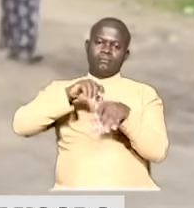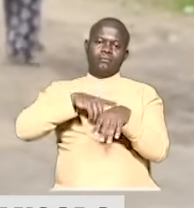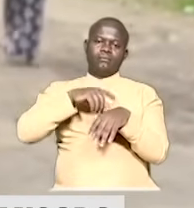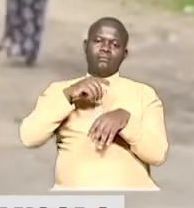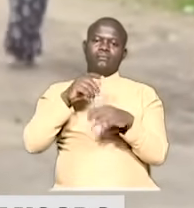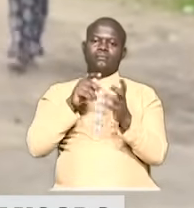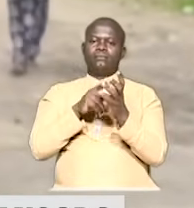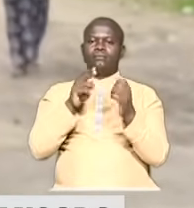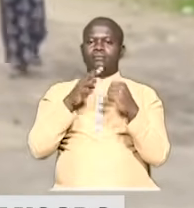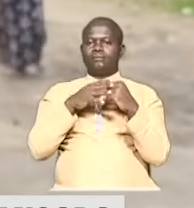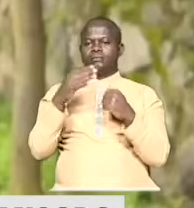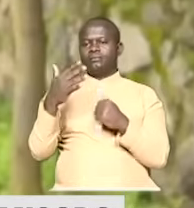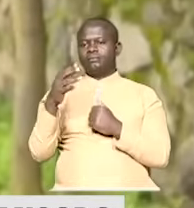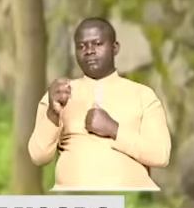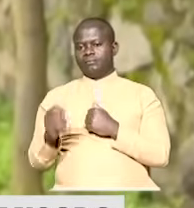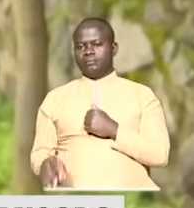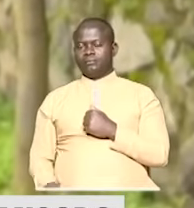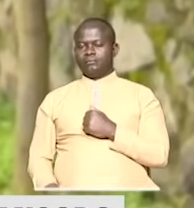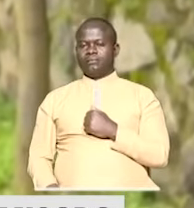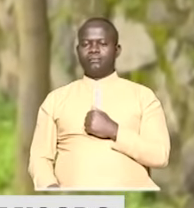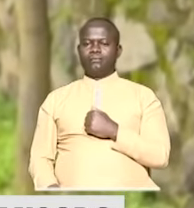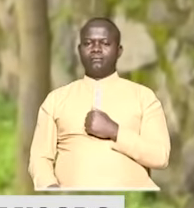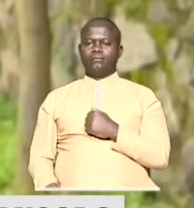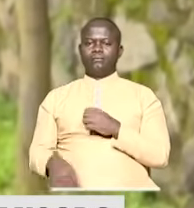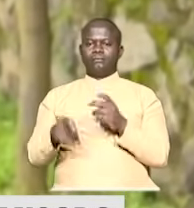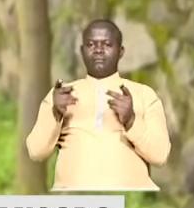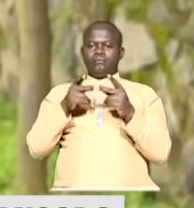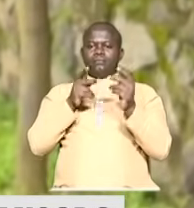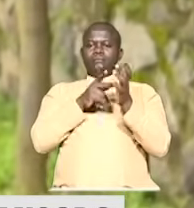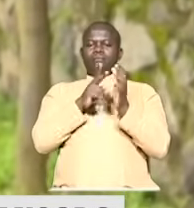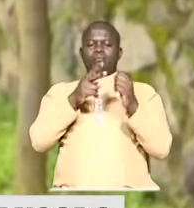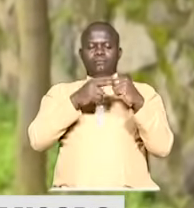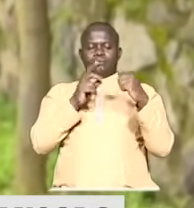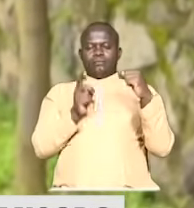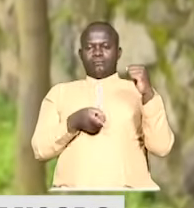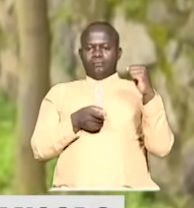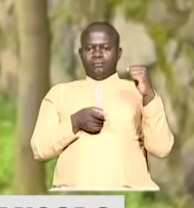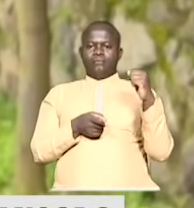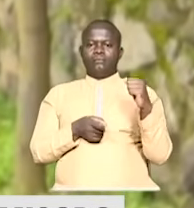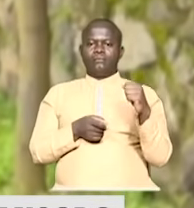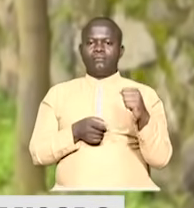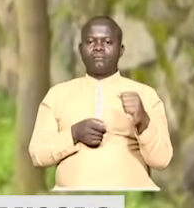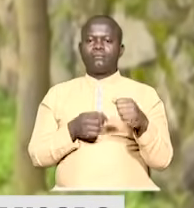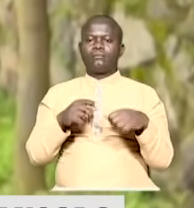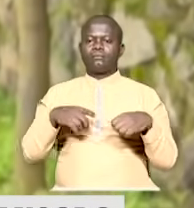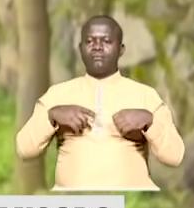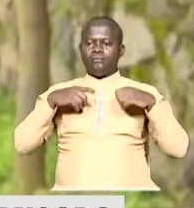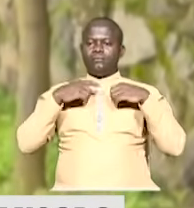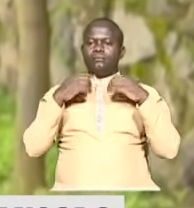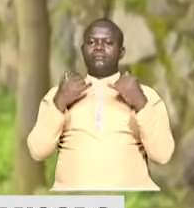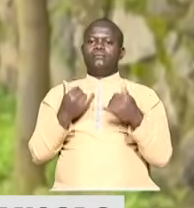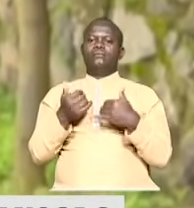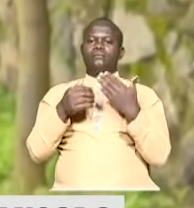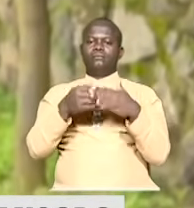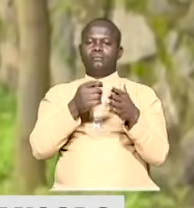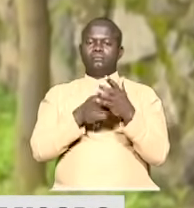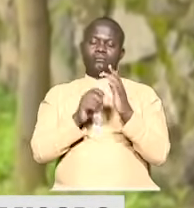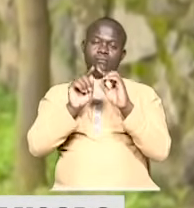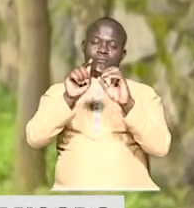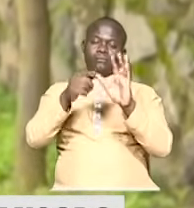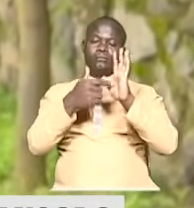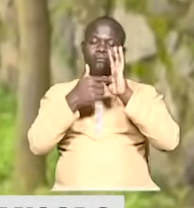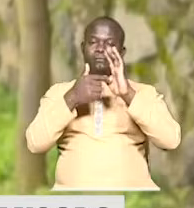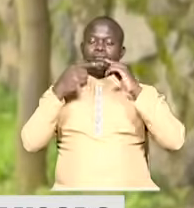unatanga 9,500. Hari aho nasoreraga 70,000 aho ntuye, none imisoro nagiye